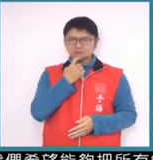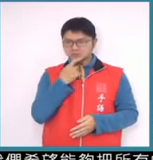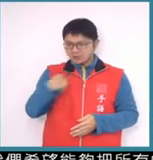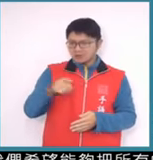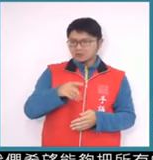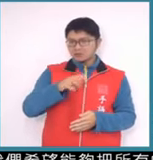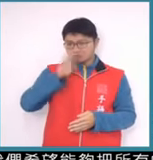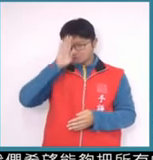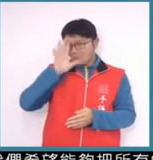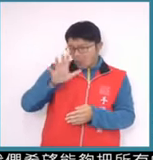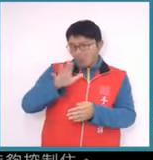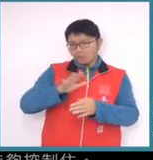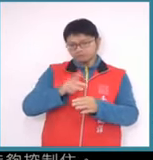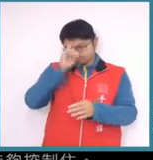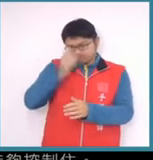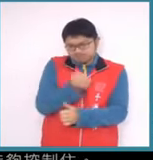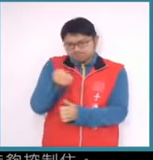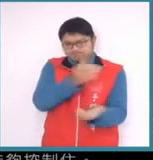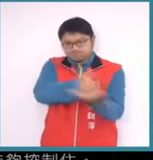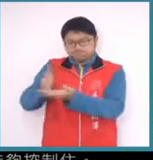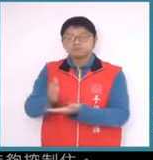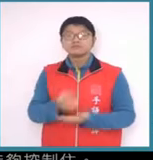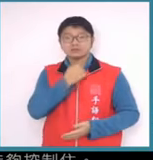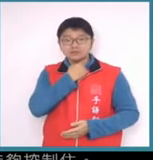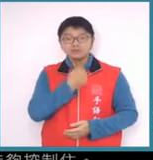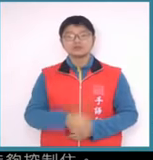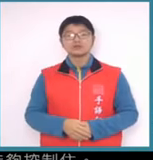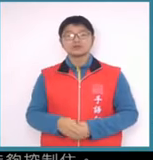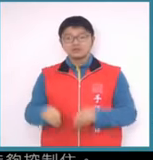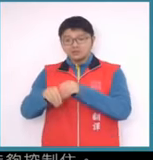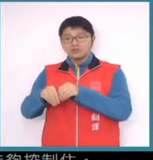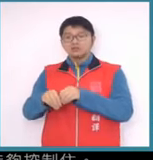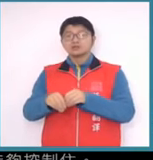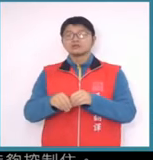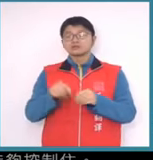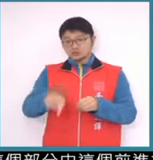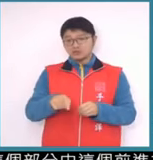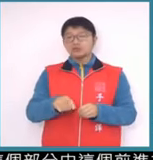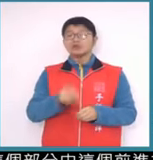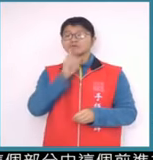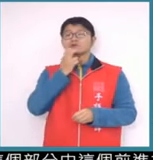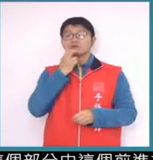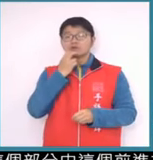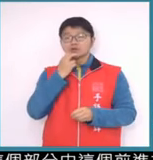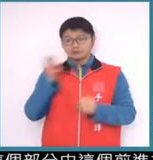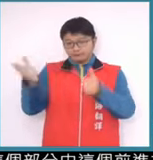住，那这个部分由这个前进指挥所来负责，桃园市政府来协助。